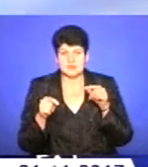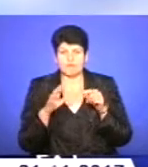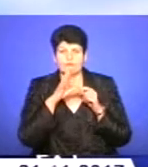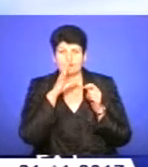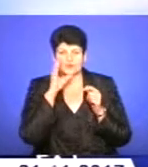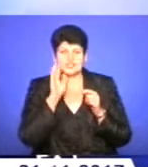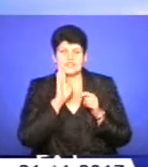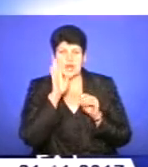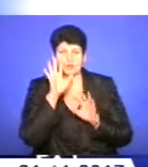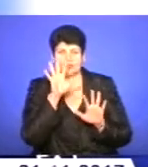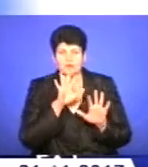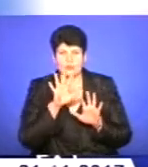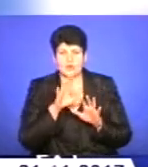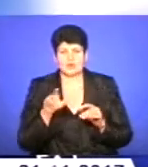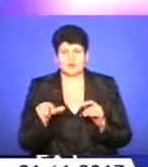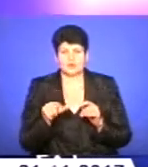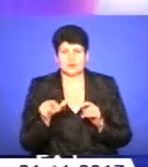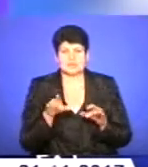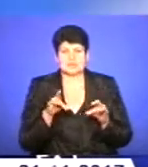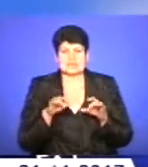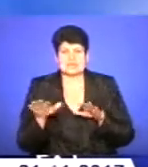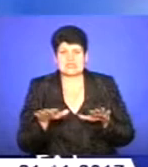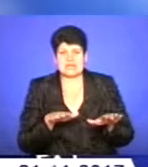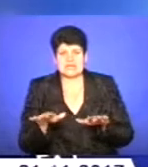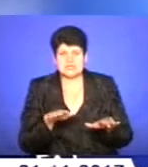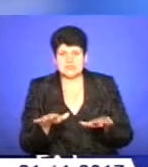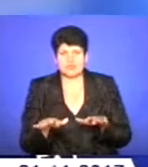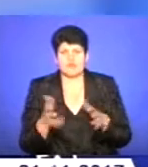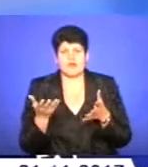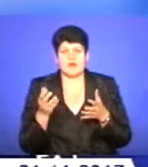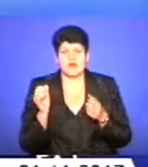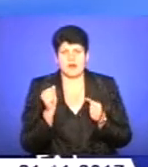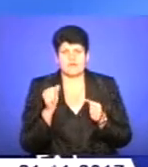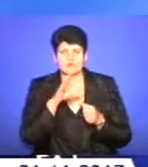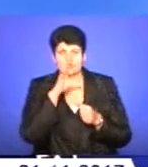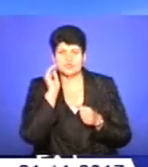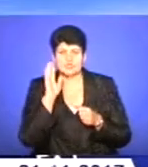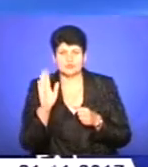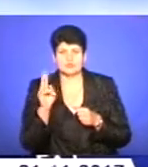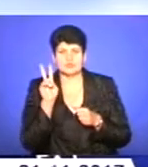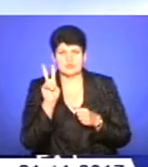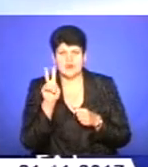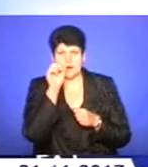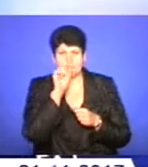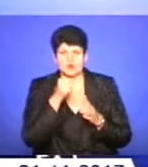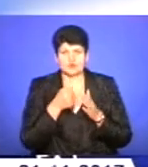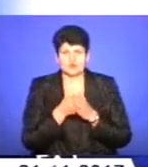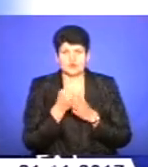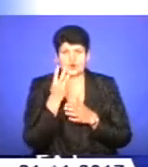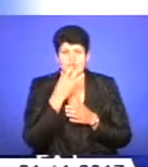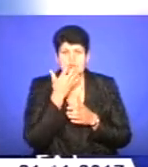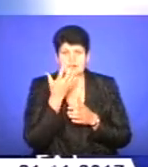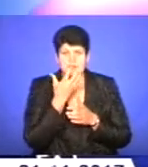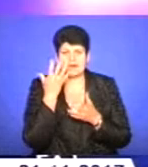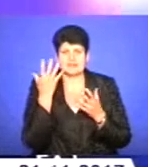вранці туман, на дорогах ожеледиться, температурні показники вночі коливатимуться від 2 морозу до 3 тепла,